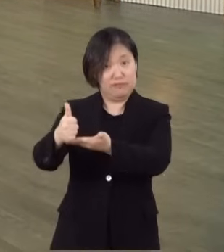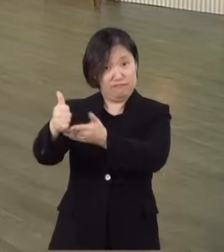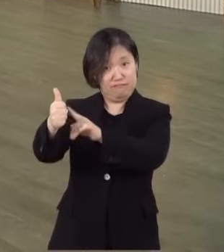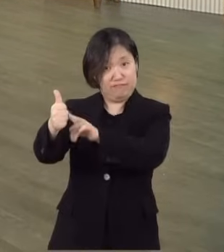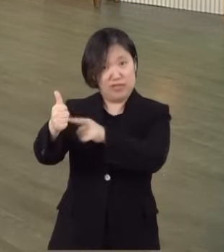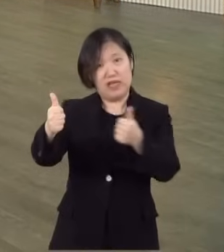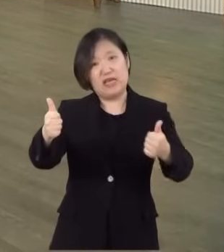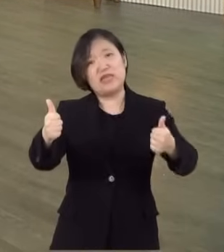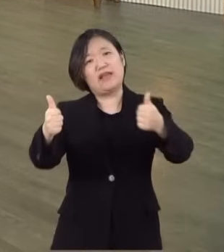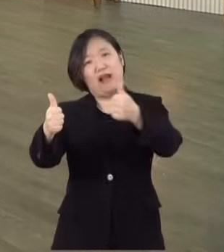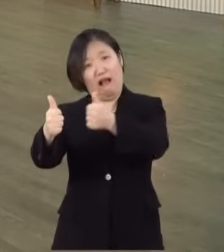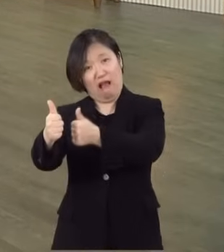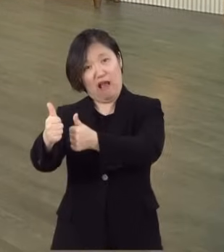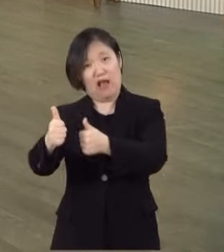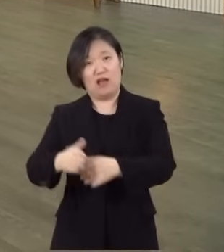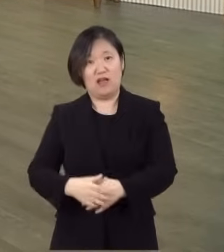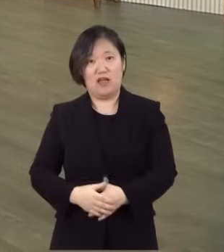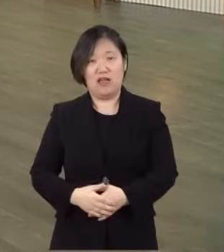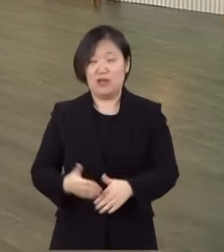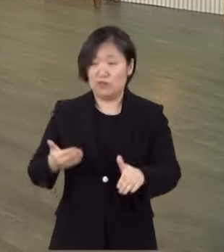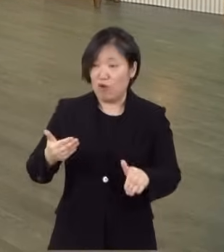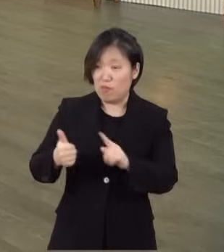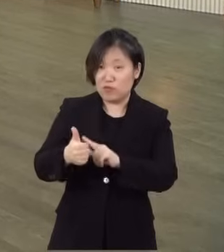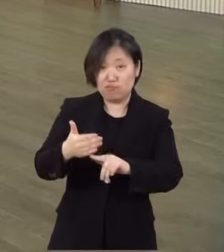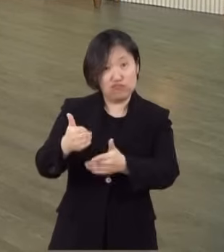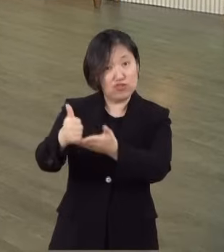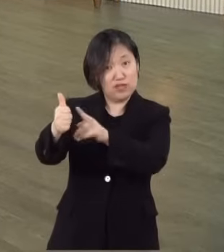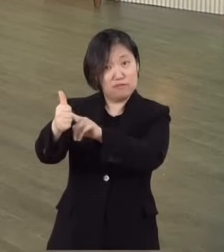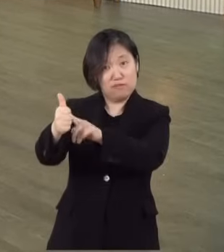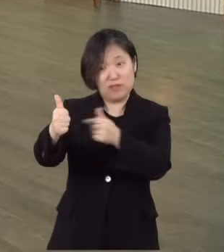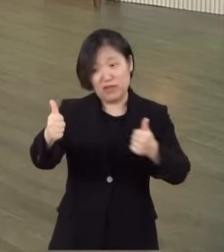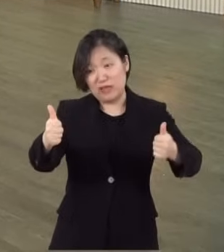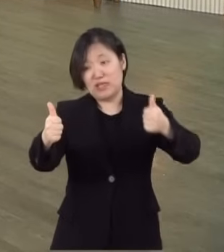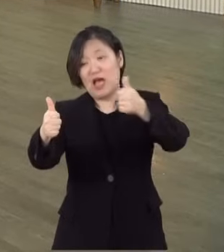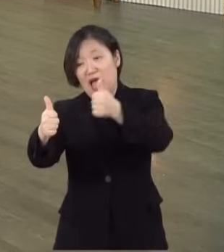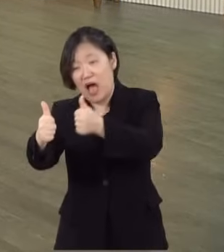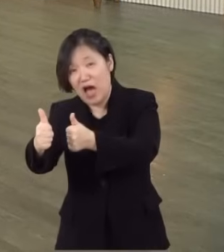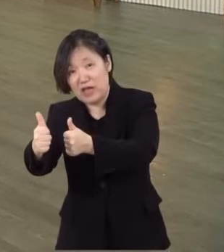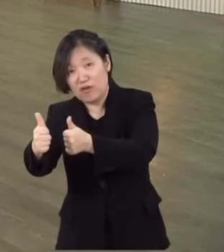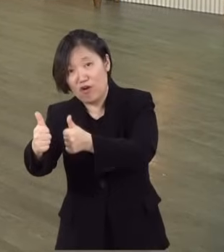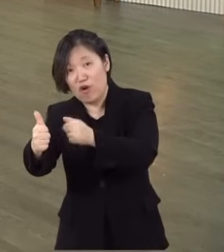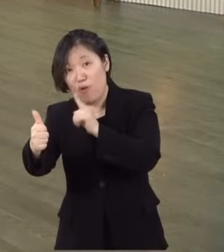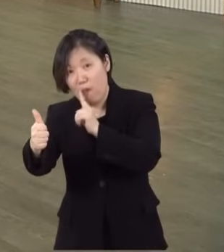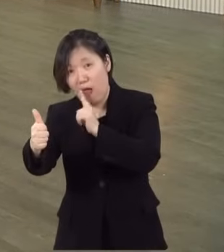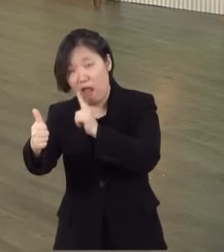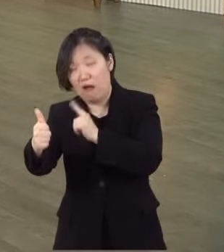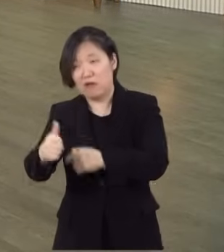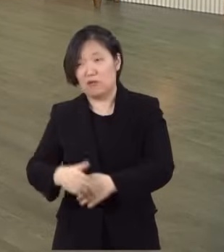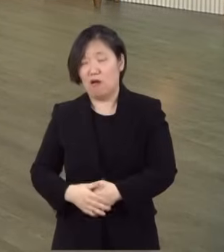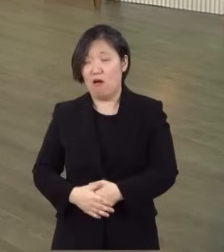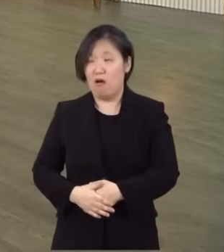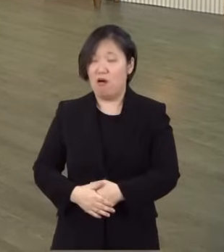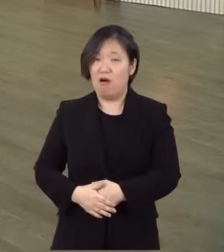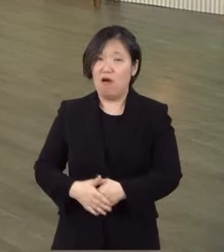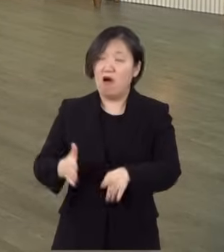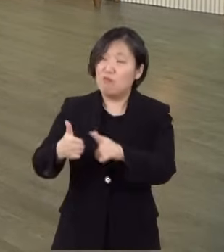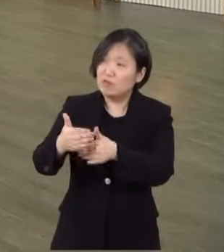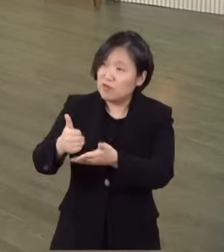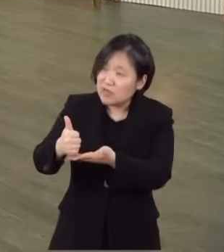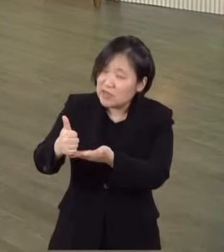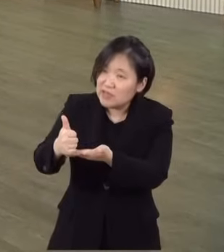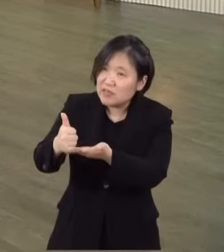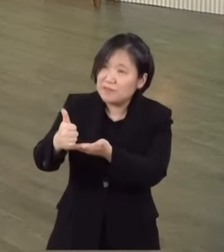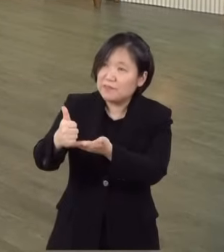부처님께 찾아가 우리 석가모니 부처님께 청을 올립니다 부처님